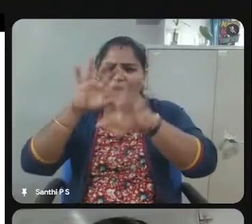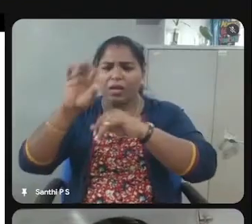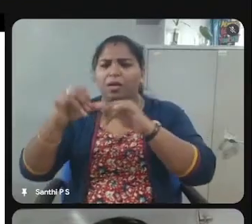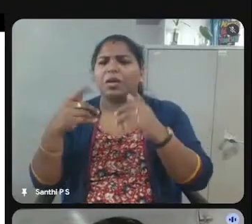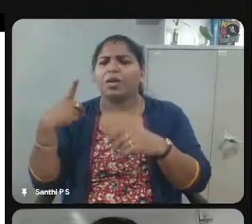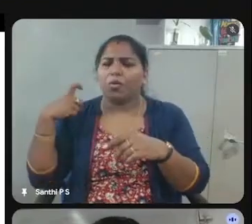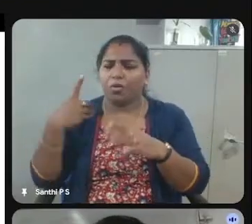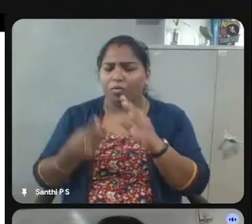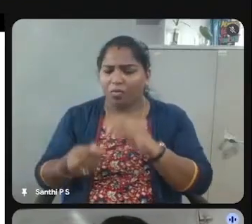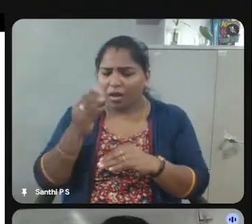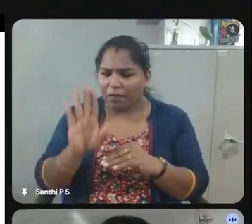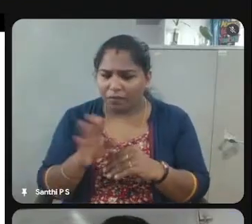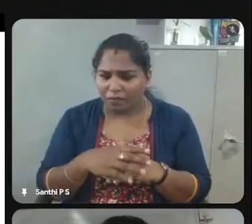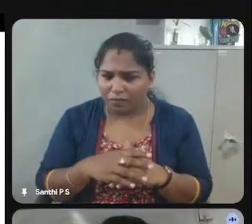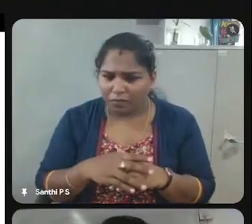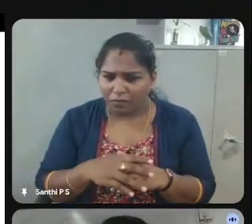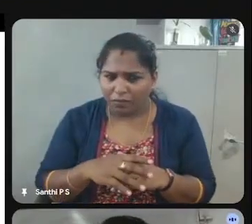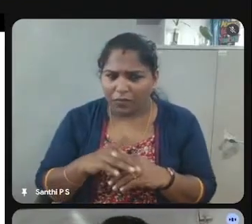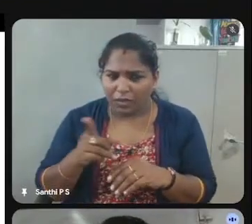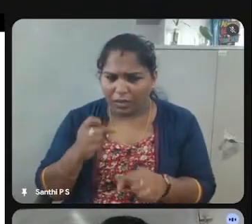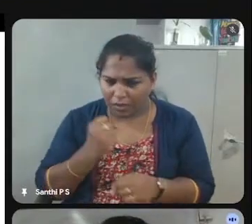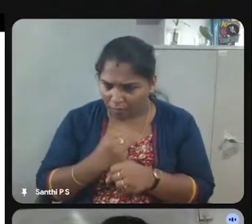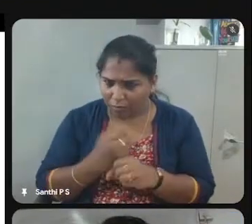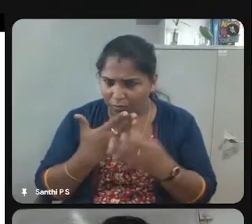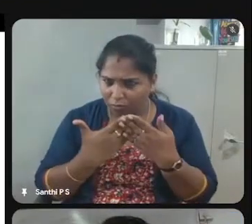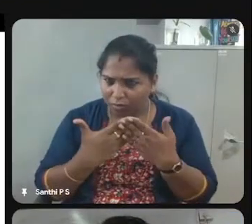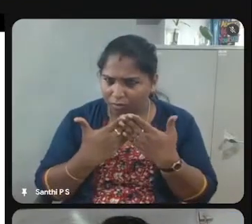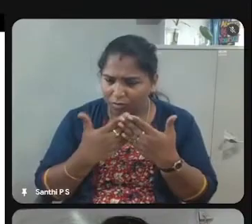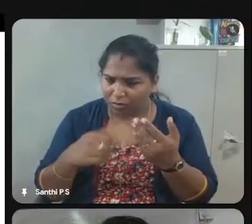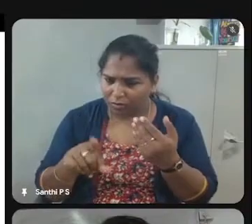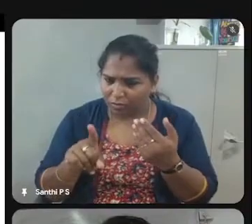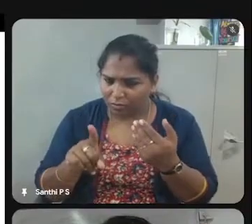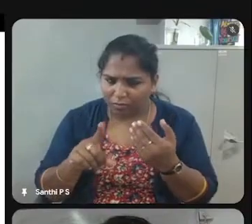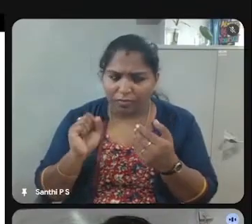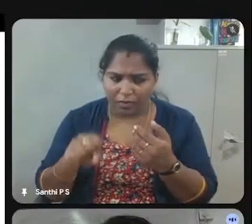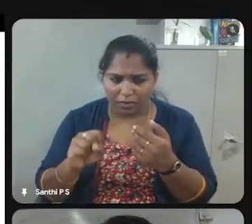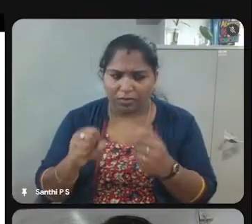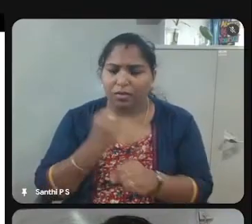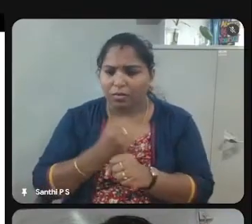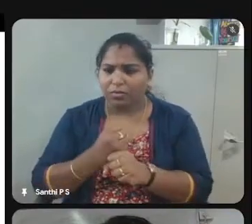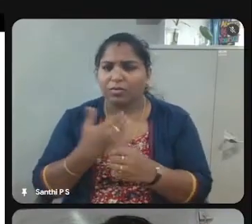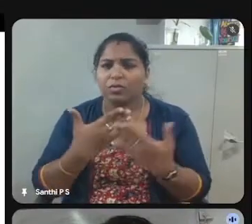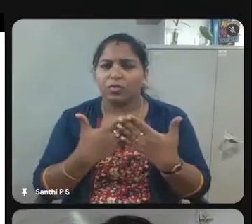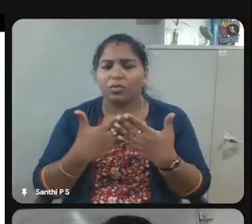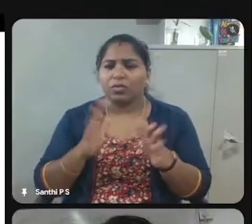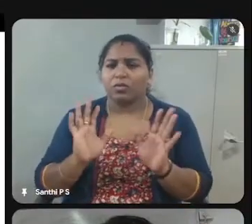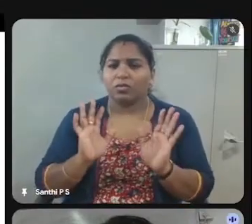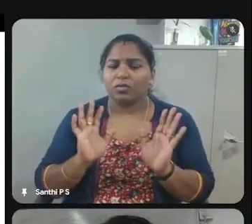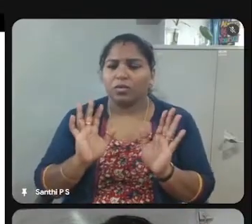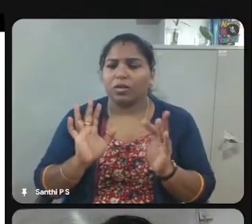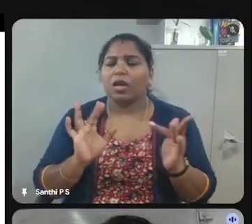ചെയ്യണം. ഗവൺമെന്റ് സ്കൂളിലല്ലേ അമ്മ പഠിക്കുന്നത്? ഗവൺമെന്റ് സ്കൂൾ. അപ്പൊ അവിടെ സ്പെഷ്യൽ